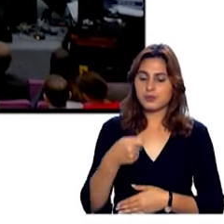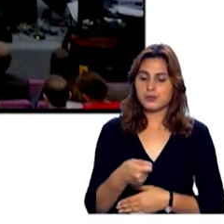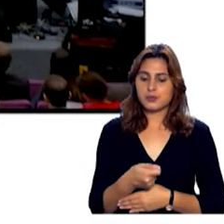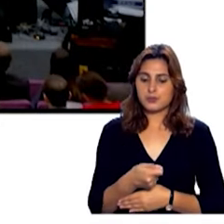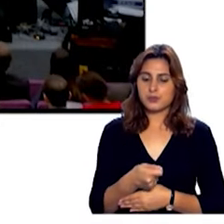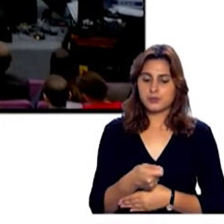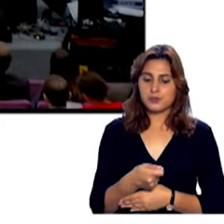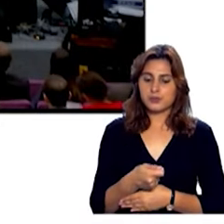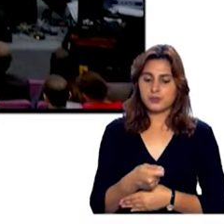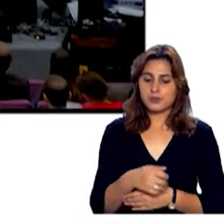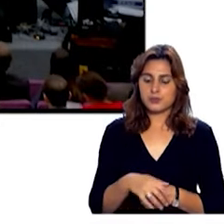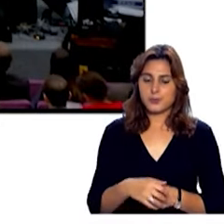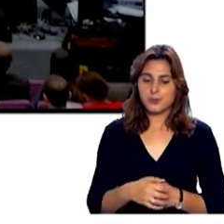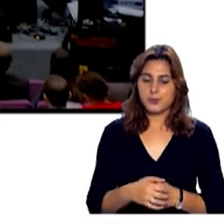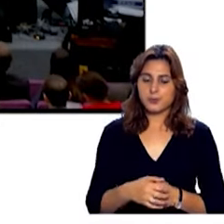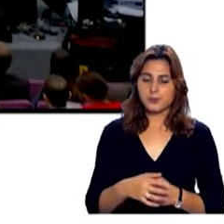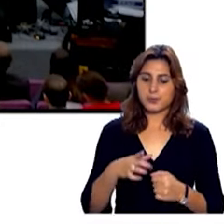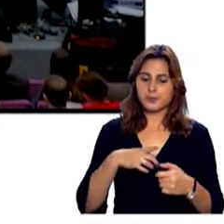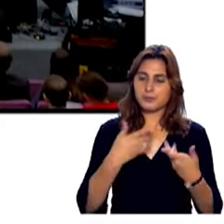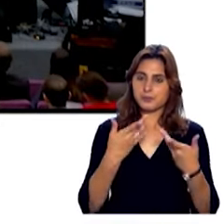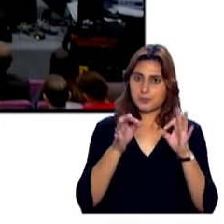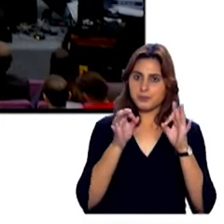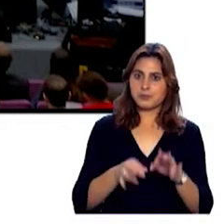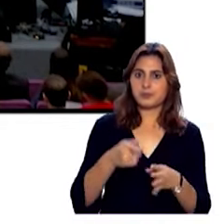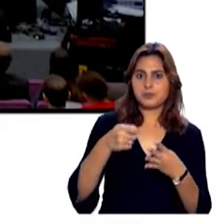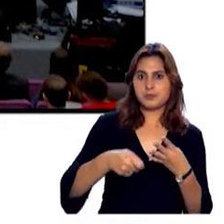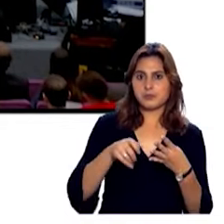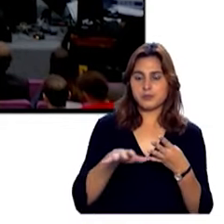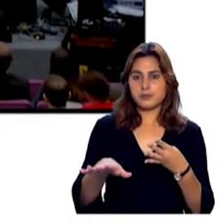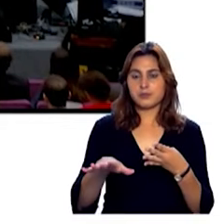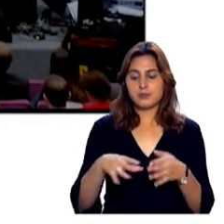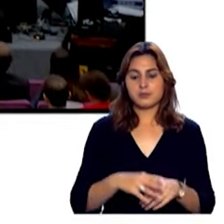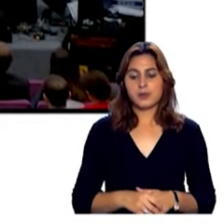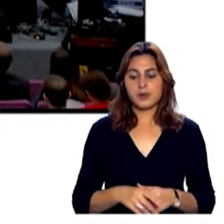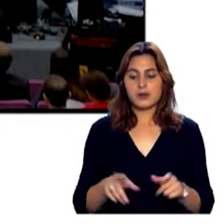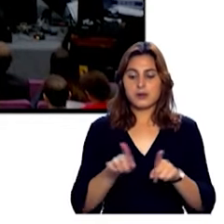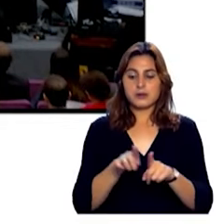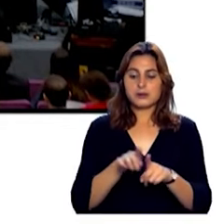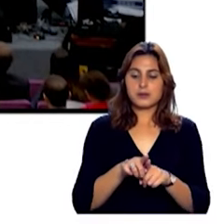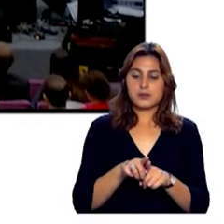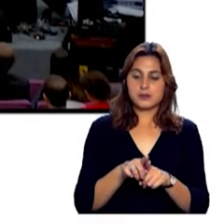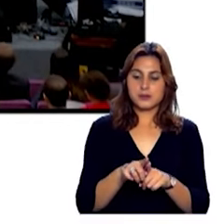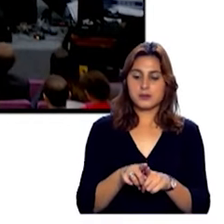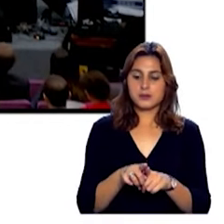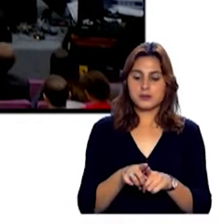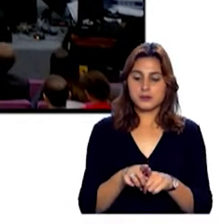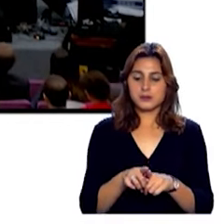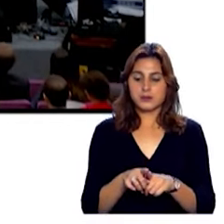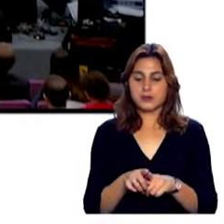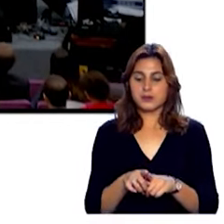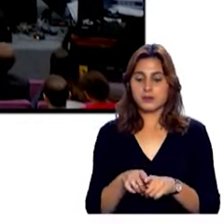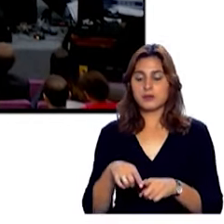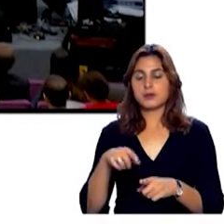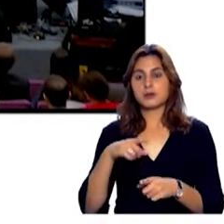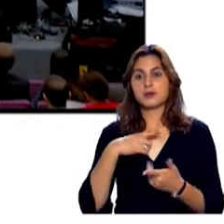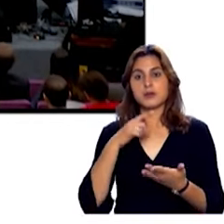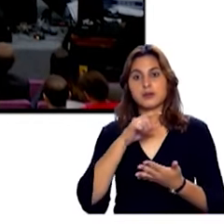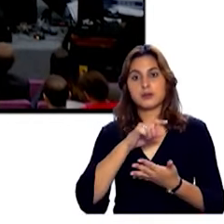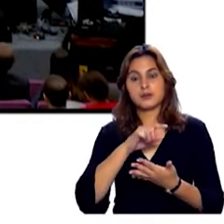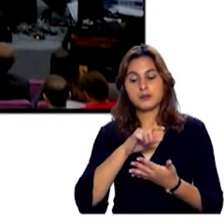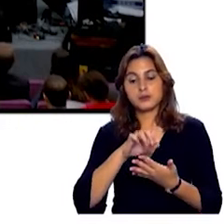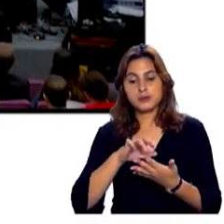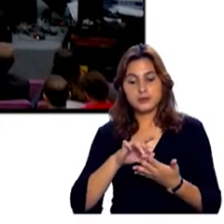Suprema corte o perché ha violato patentemente quelli che l'articolo 360 Bis numero 2 dice essere